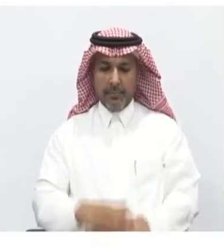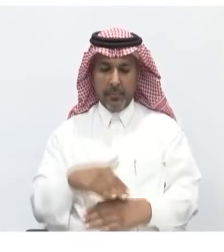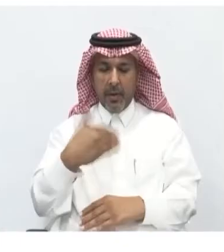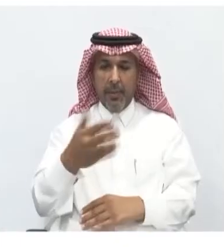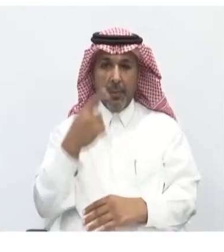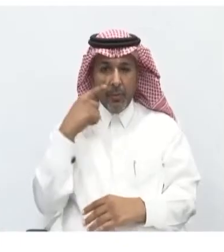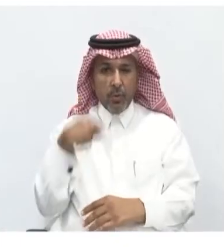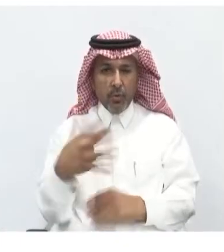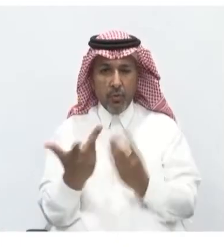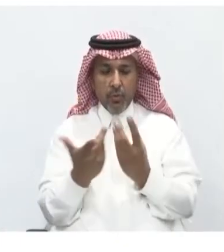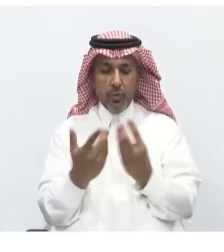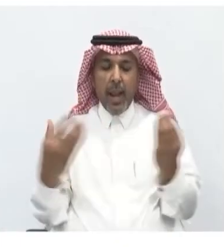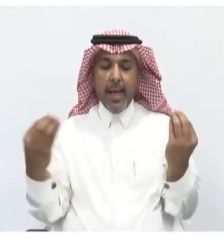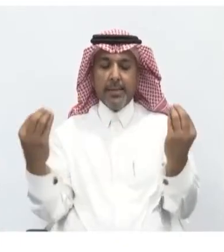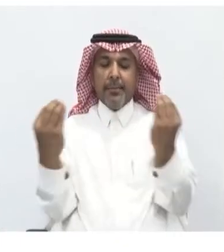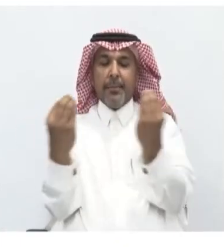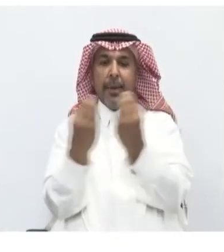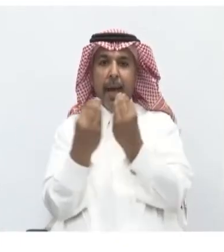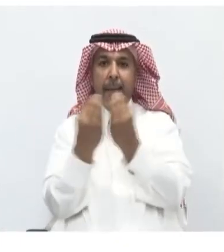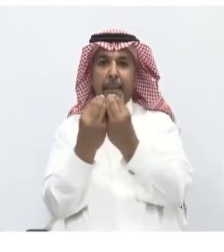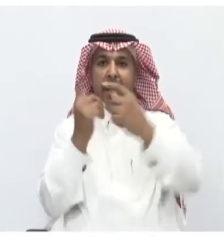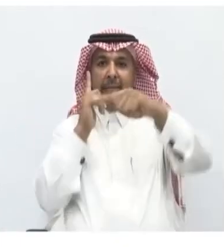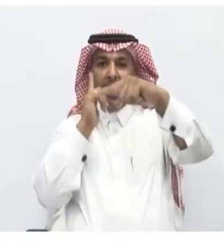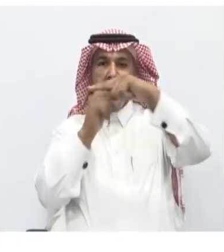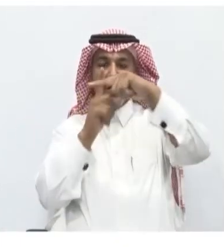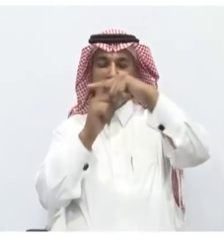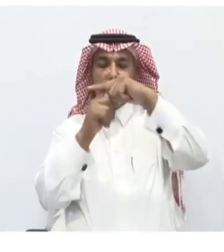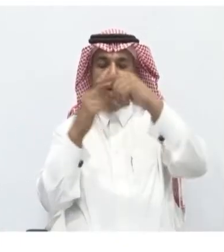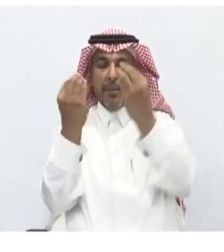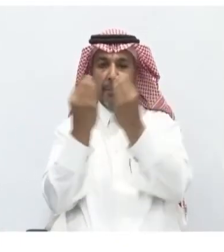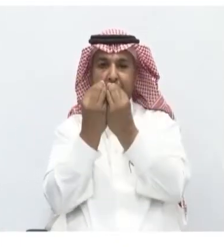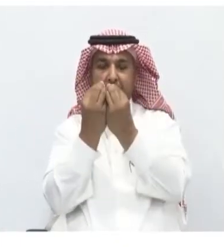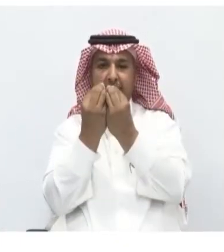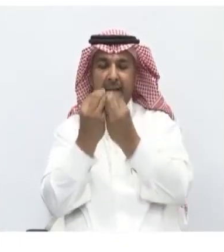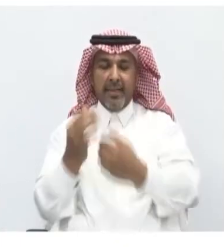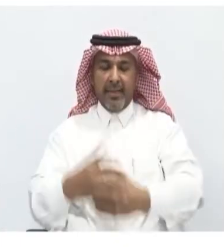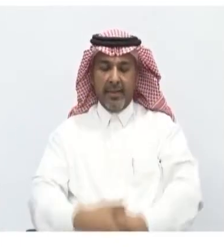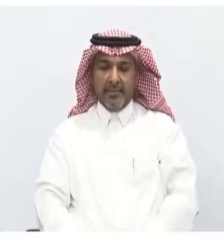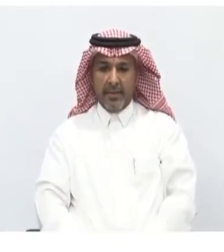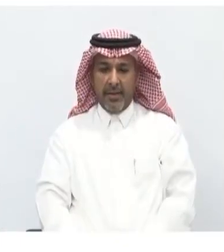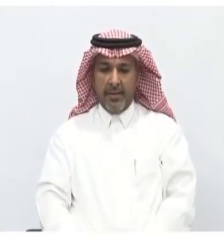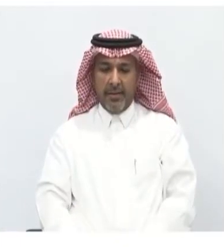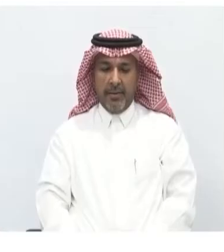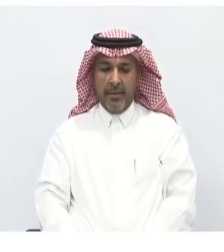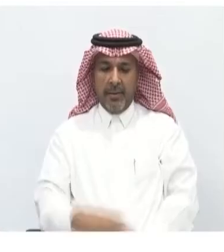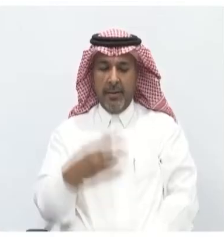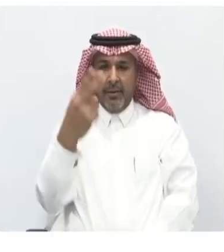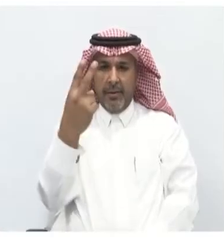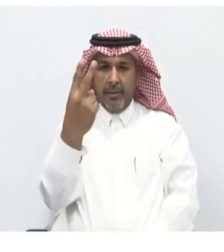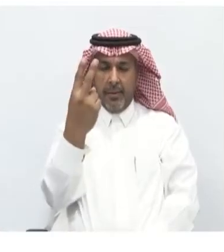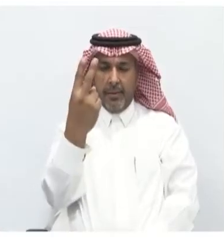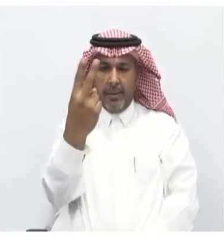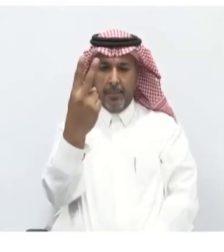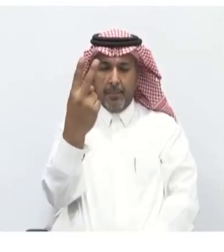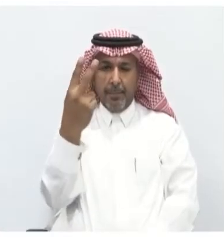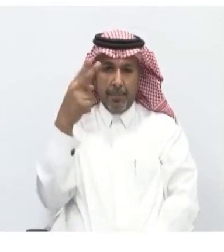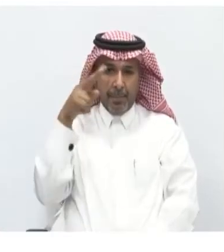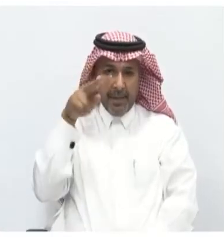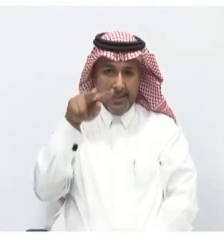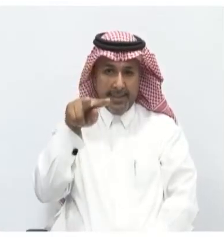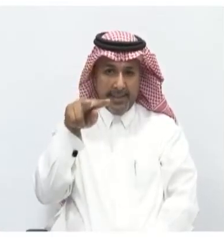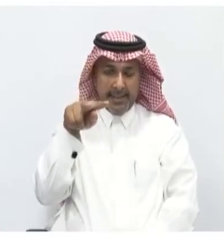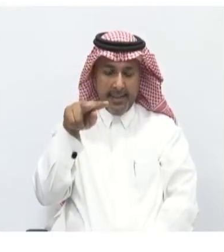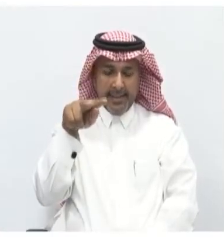بعد ذلك ماذا سافعل ساقوم بالجمع اذا لاستخراج كتله